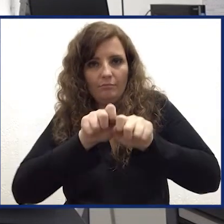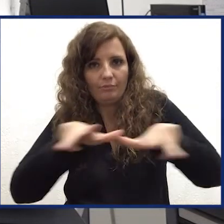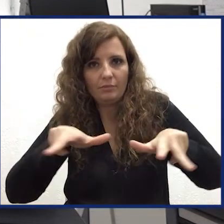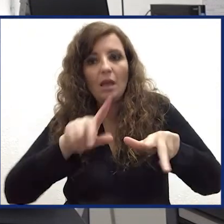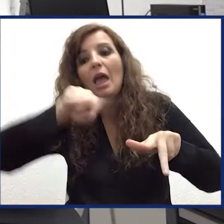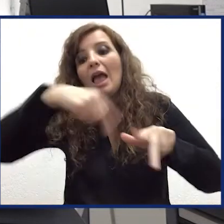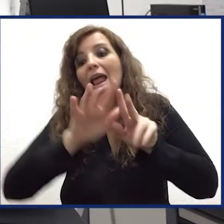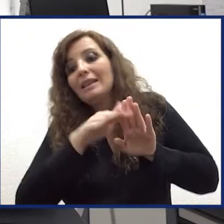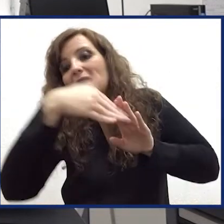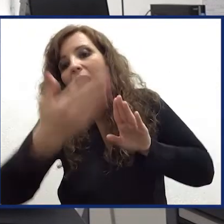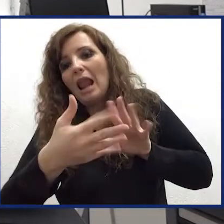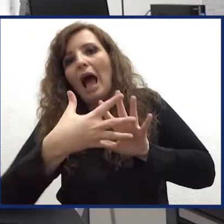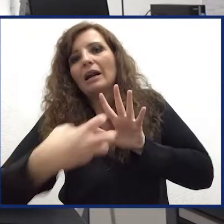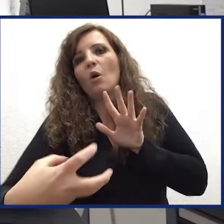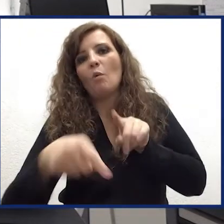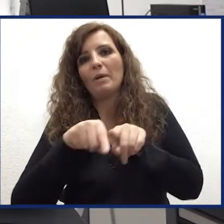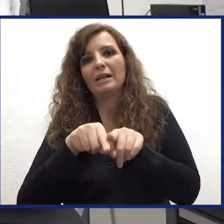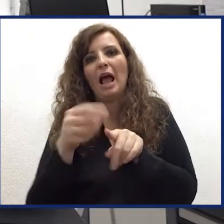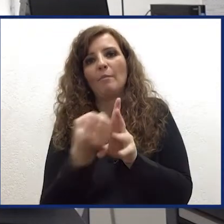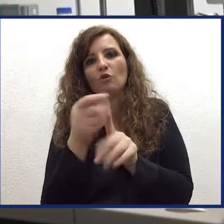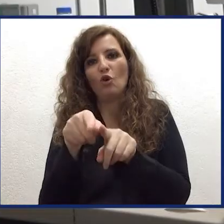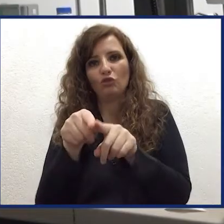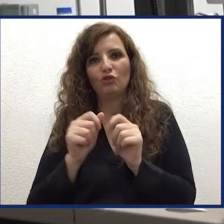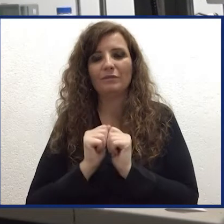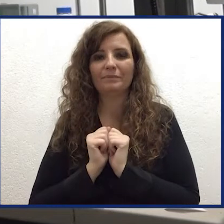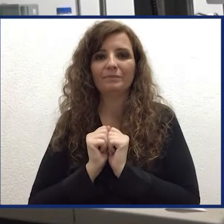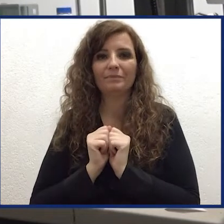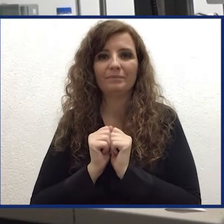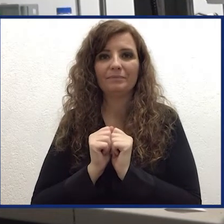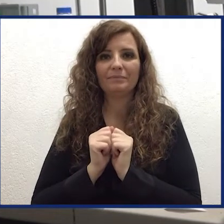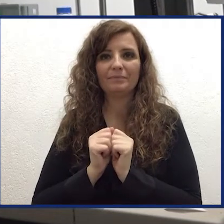mentre il prodotto viene recuperato dall'altro lato della membrana.